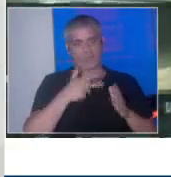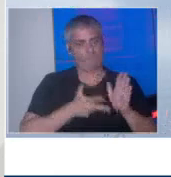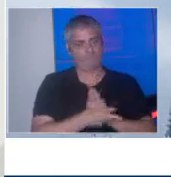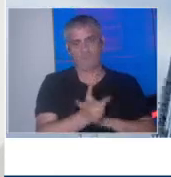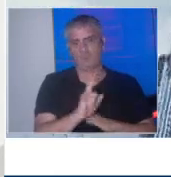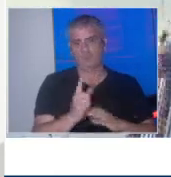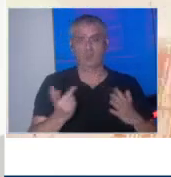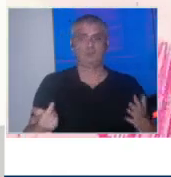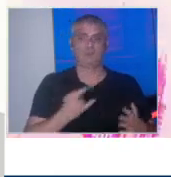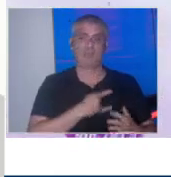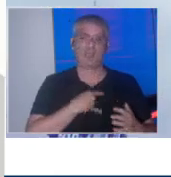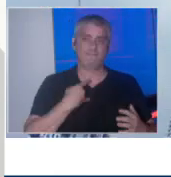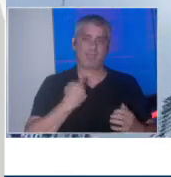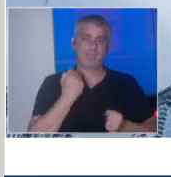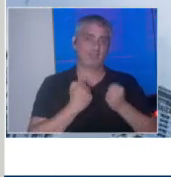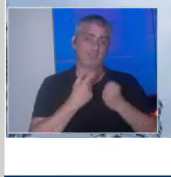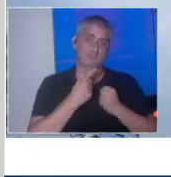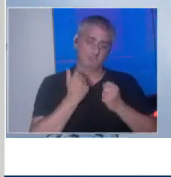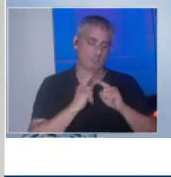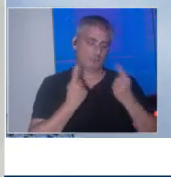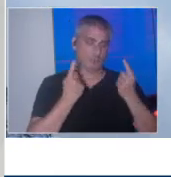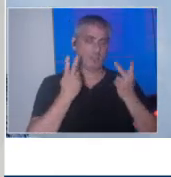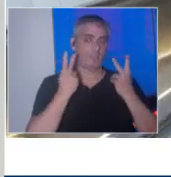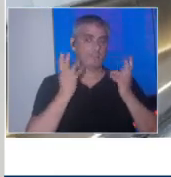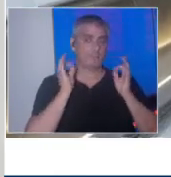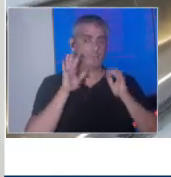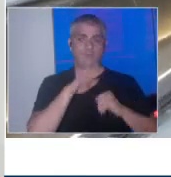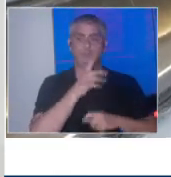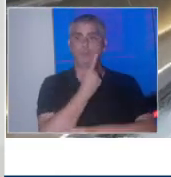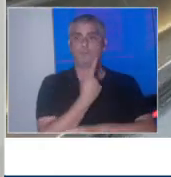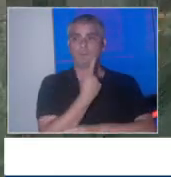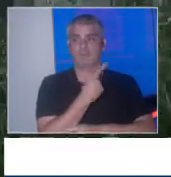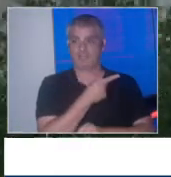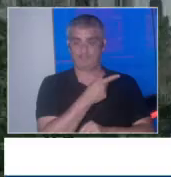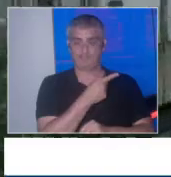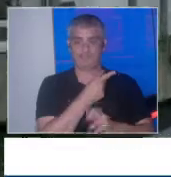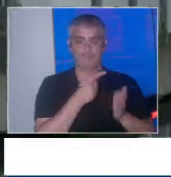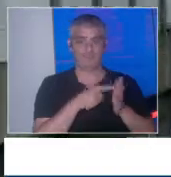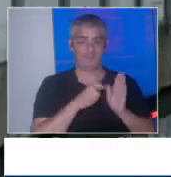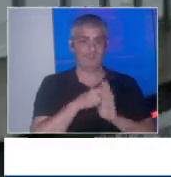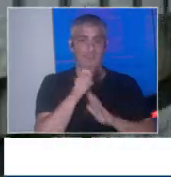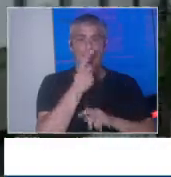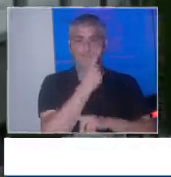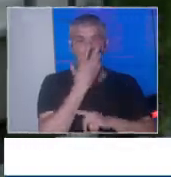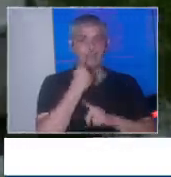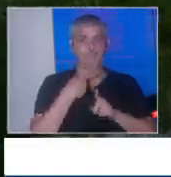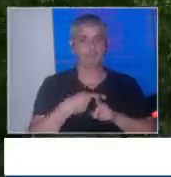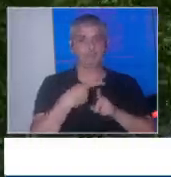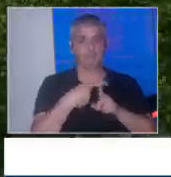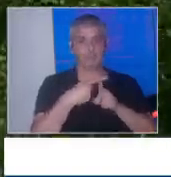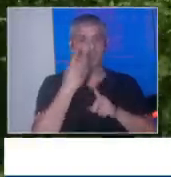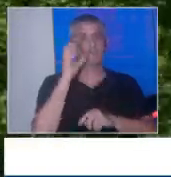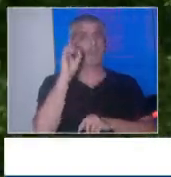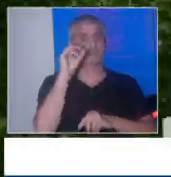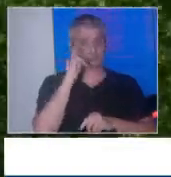מטרו. אז החוויית הנסיעה שם היא שונה, במיוחד אגב בבת ים. לאורך התוואי בבת ים יש הרבה מאוד צמתים, הרבה מאוד